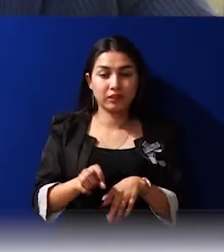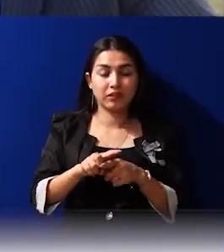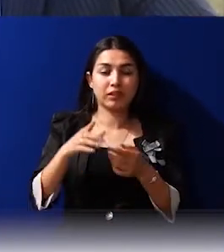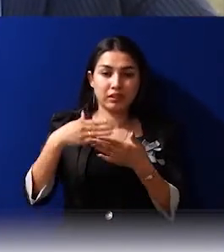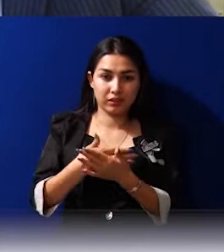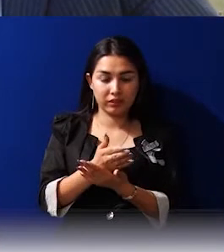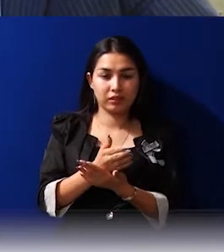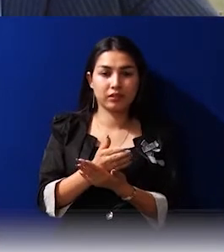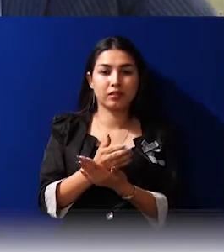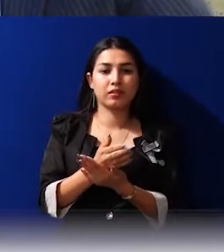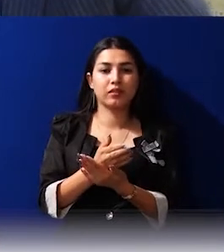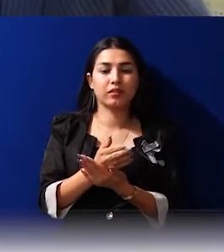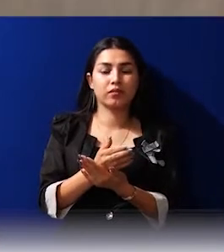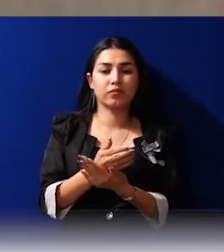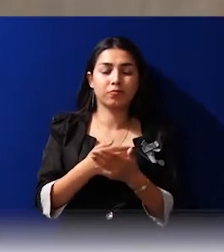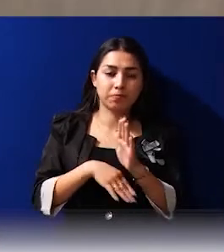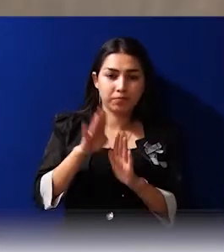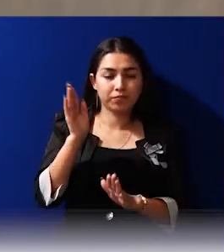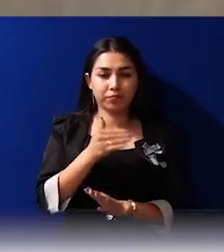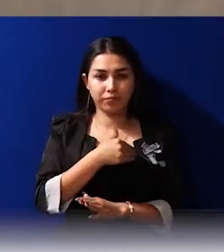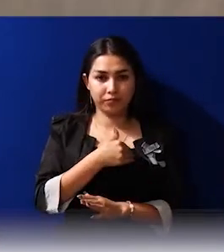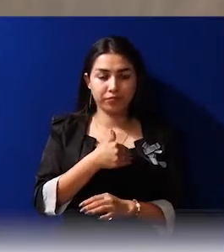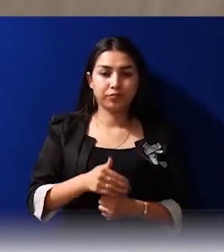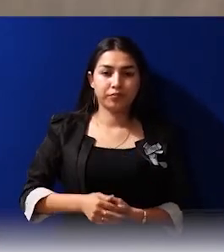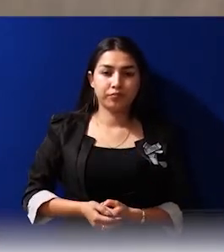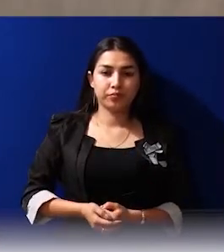направлению оставляет желать лучшего.